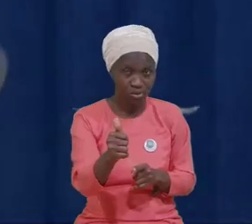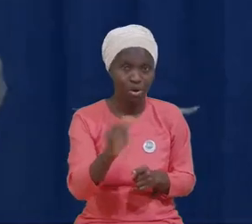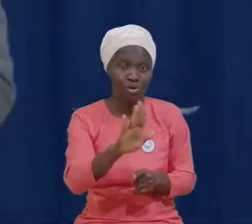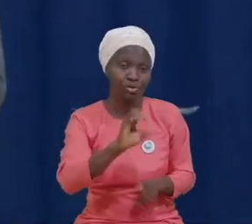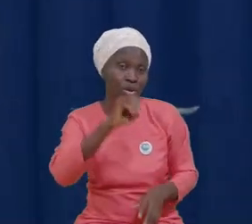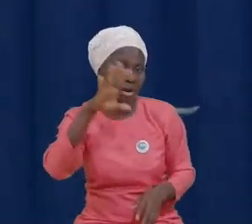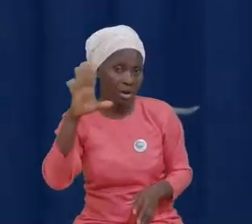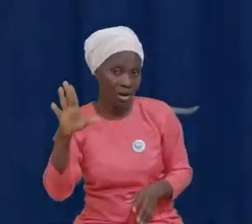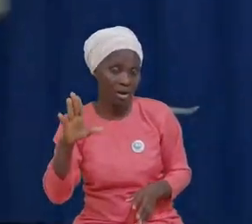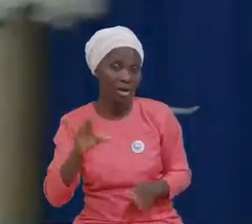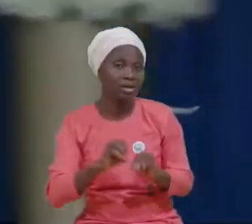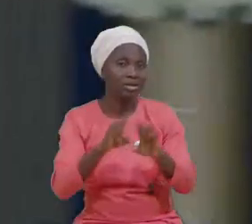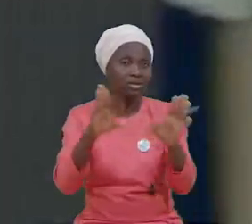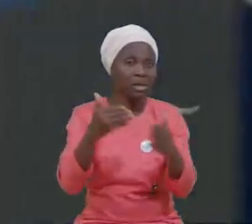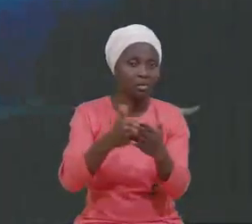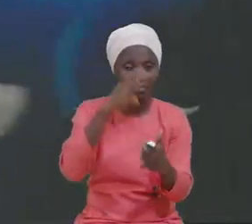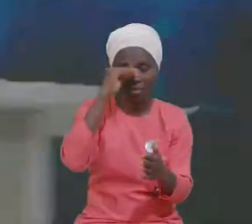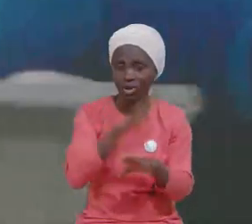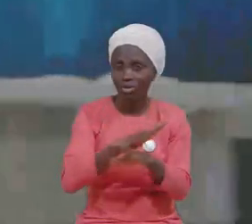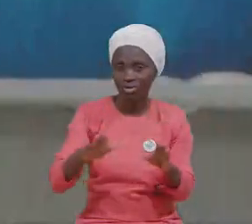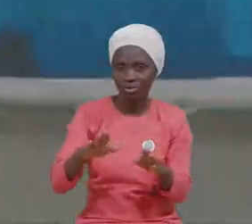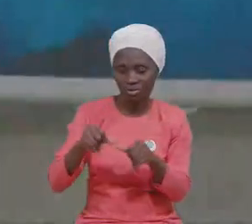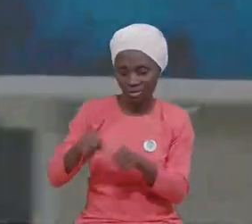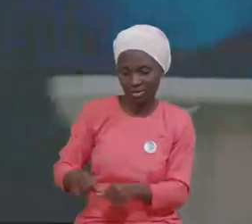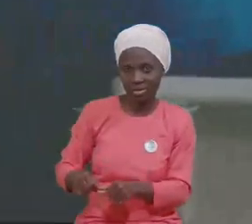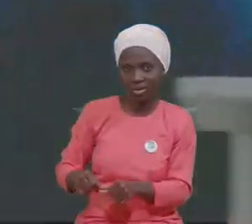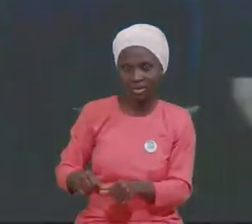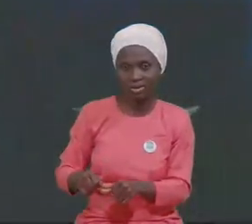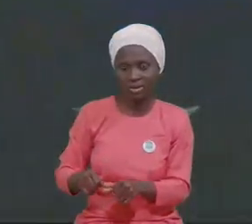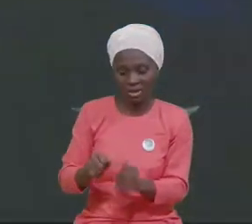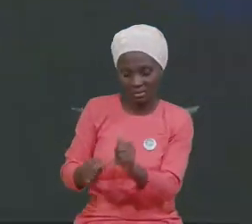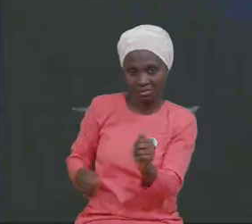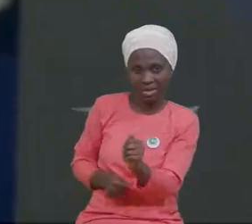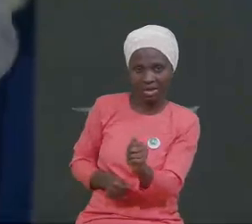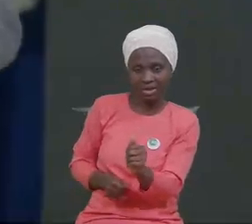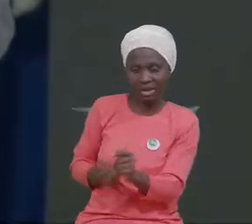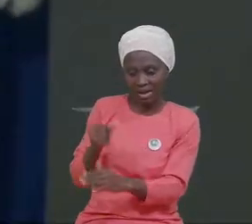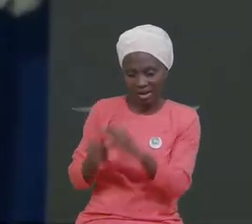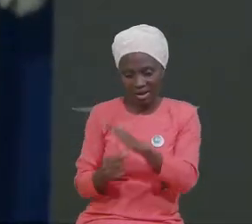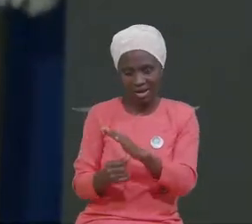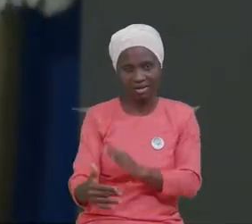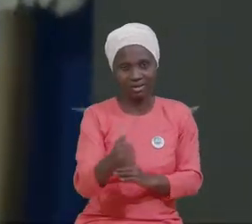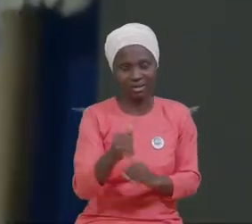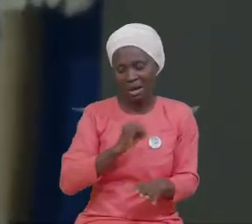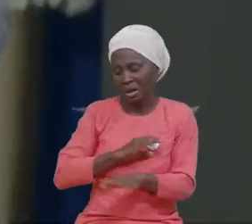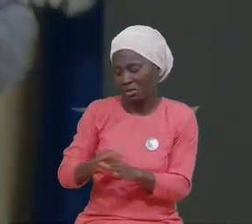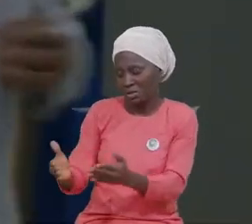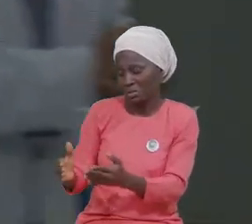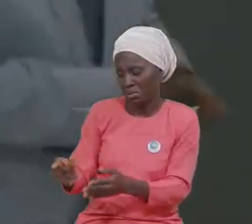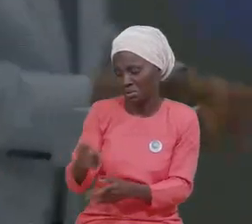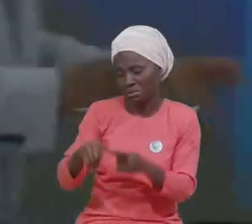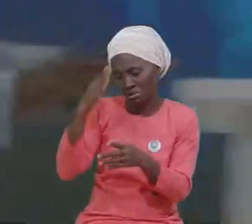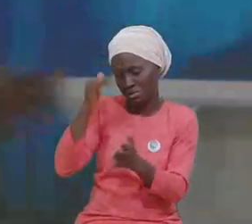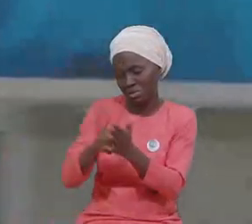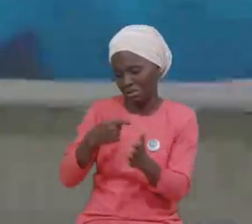luise devant les hommes. Reste derrière et se cacher là. Ah, je ne veux pas qu'ils sachent que je suis sauvé. Je ne veux pas qu'ils